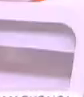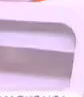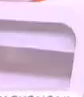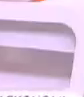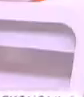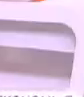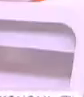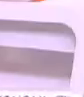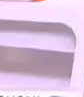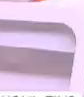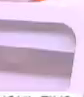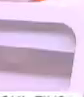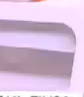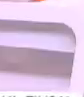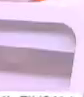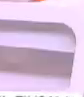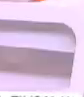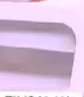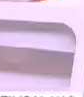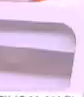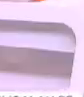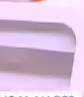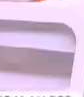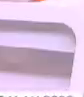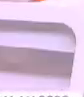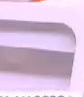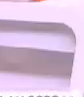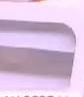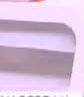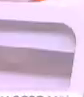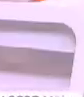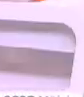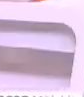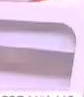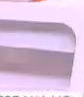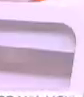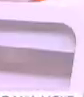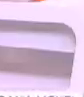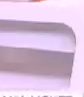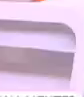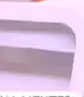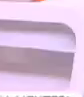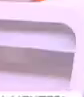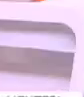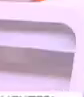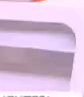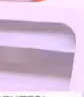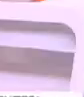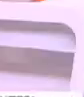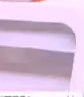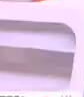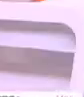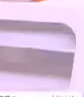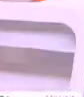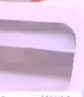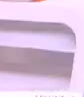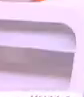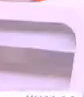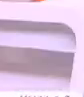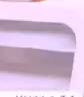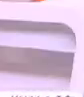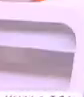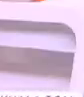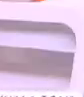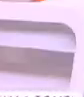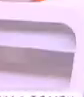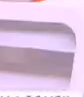Faris Izzat Shahrudin. Dan saya Hazel Desmond. Juga tiada tempoh lanjutan untuk pemandu e-hailing dapatkan lesen